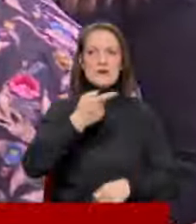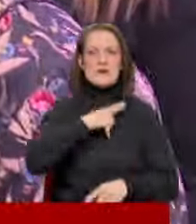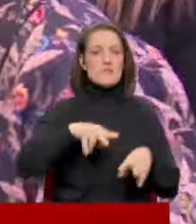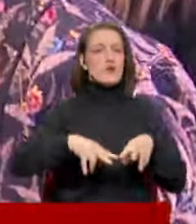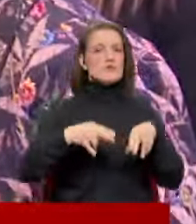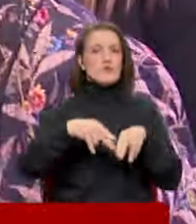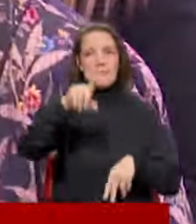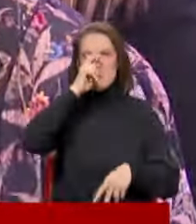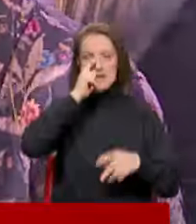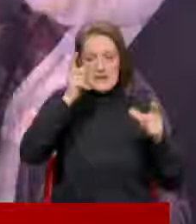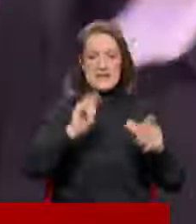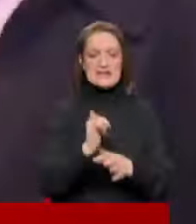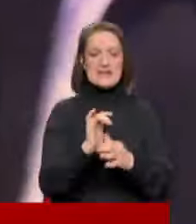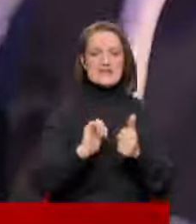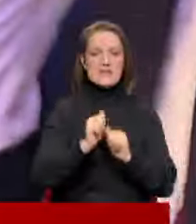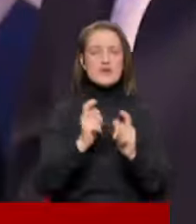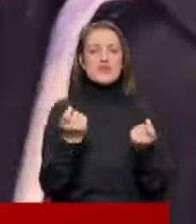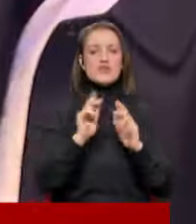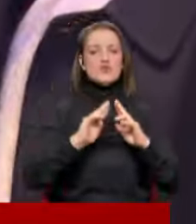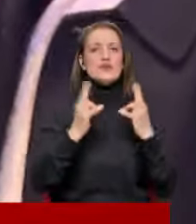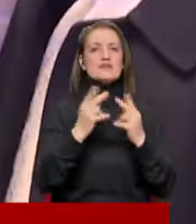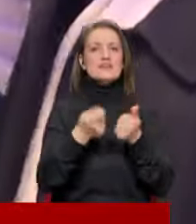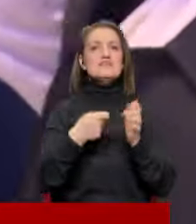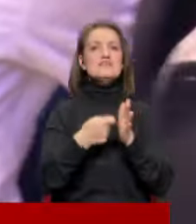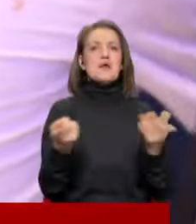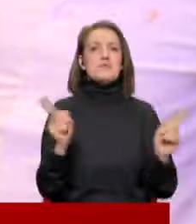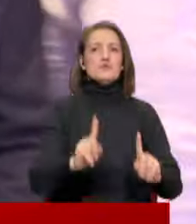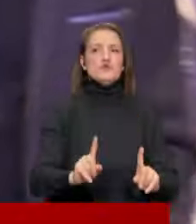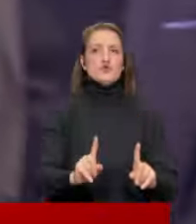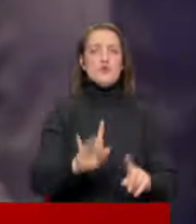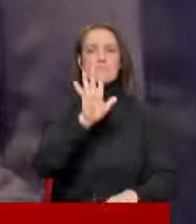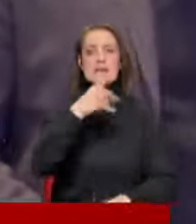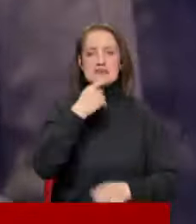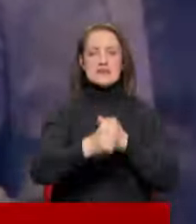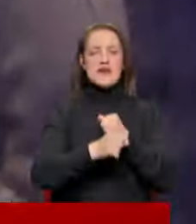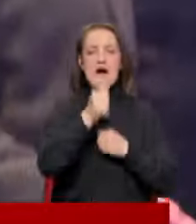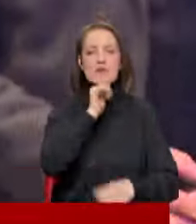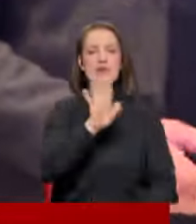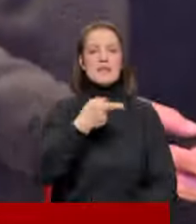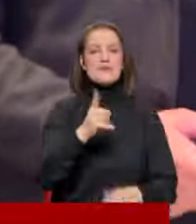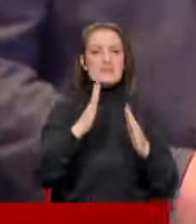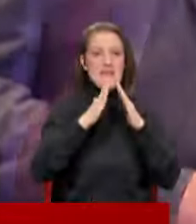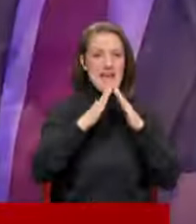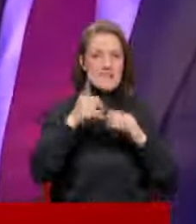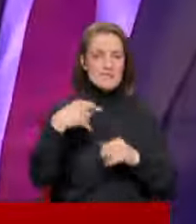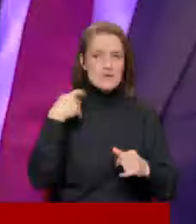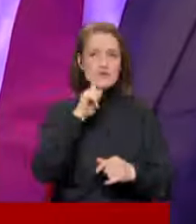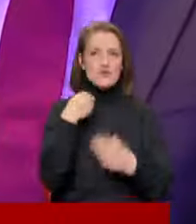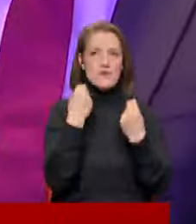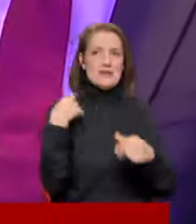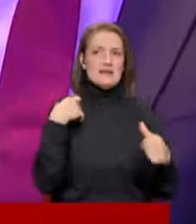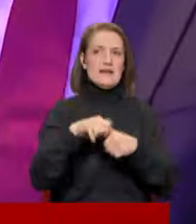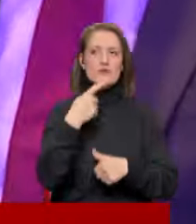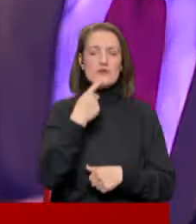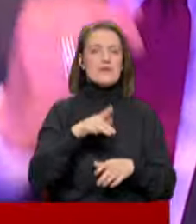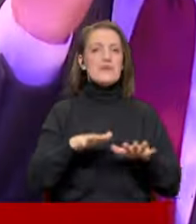kurum Beşiktaş'ta sanat spor ve iş dünyasından isimlerle bir araya geldi 5 yılda 650.000 konut iddiasını yineledi deprem